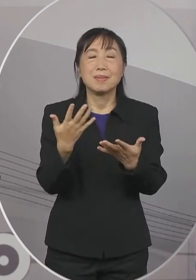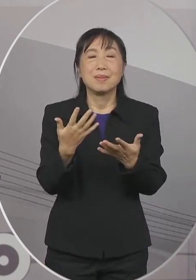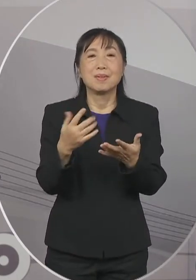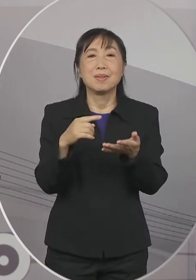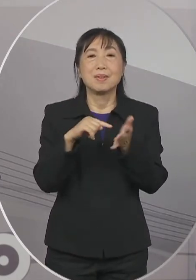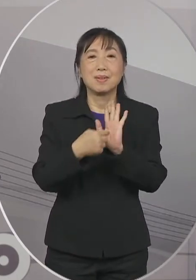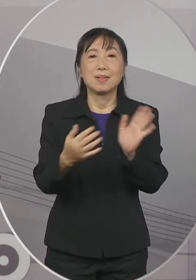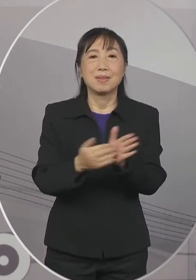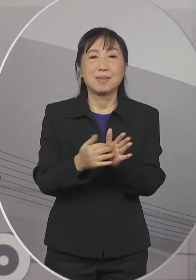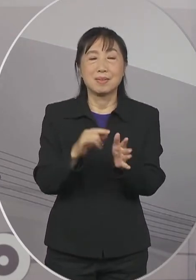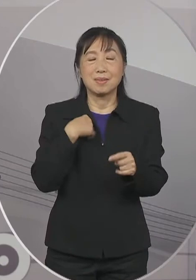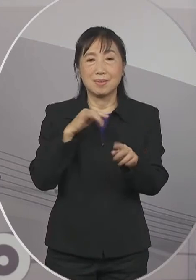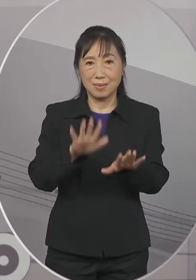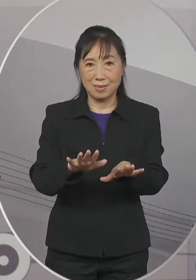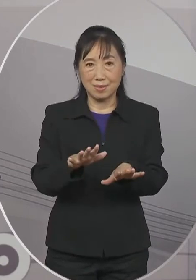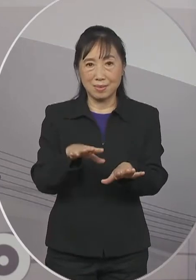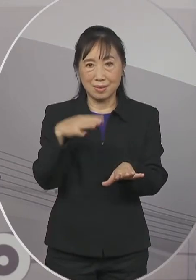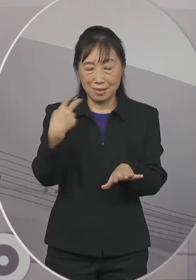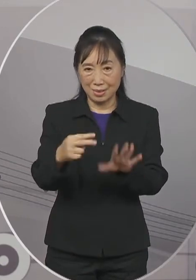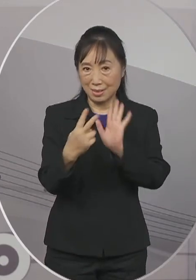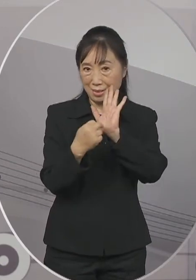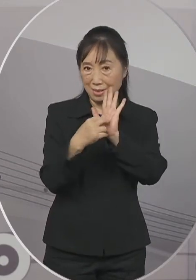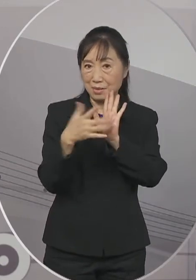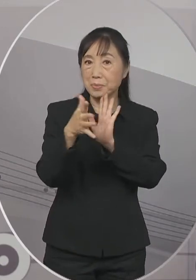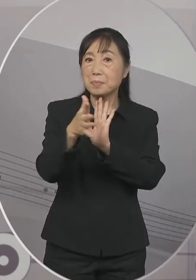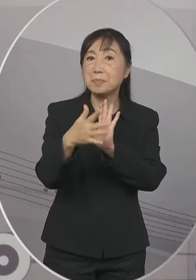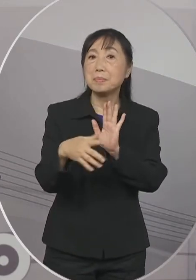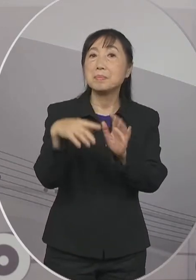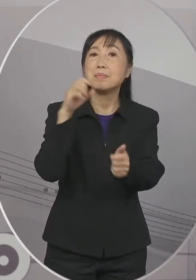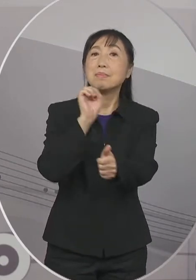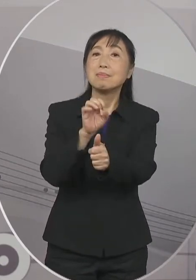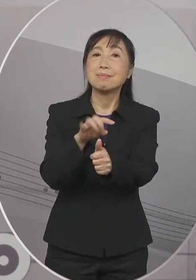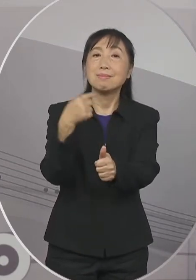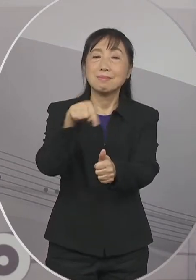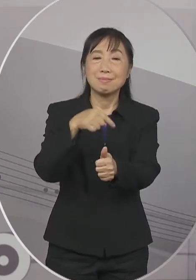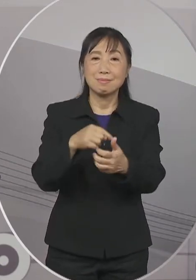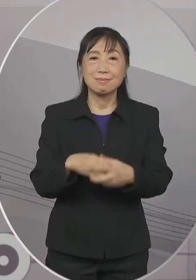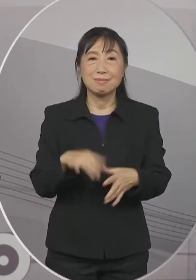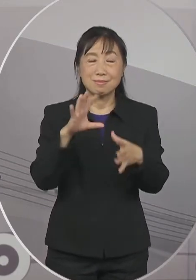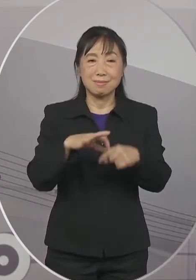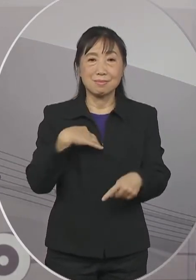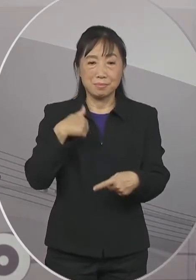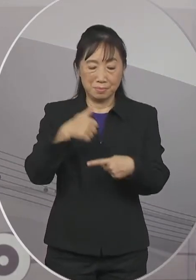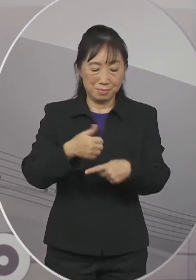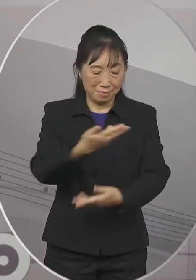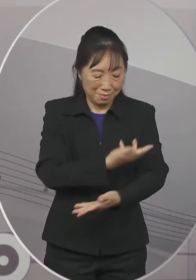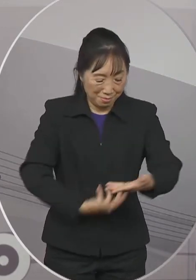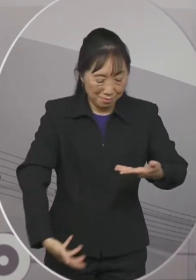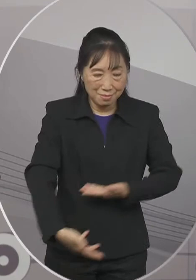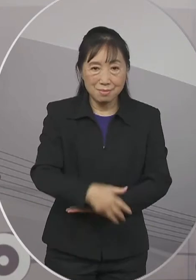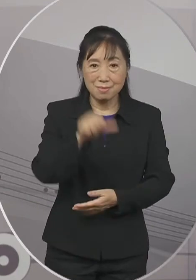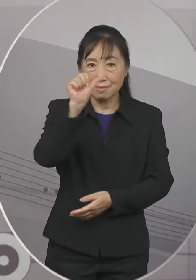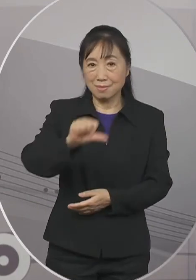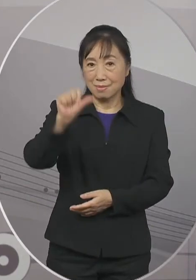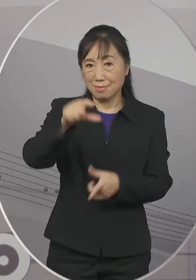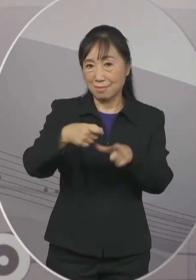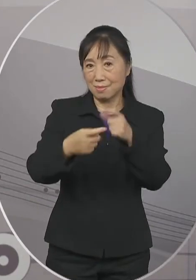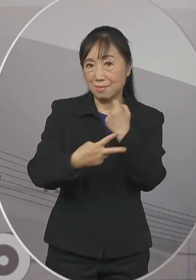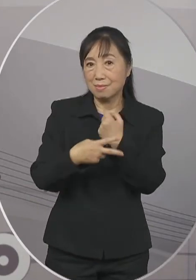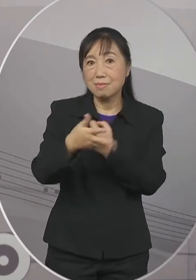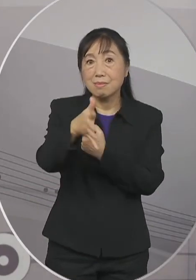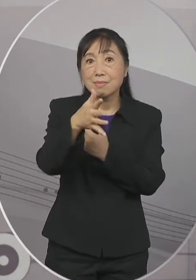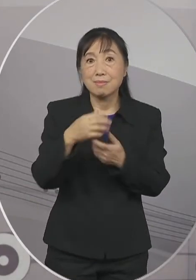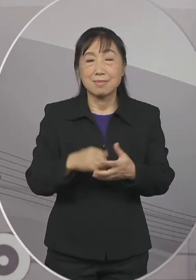它把很重要的原因跟大家分享，因为我们的血液有可以走5000公里啊，那为什么可以